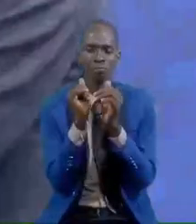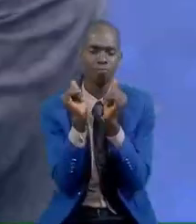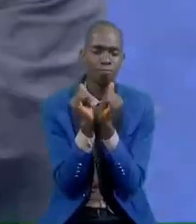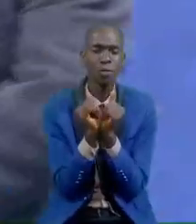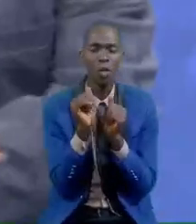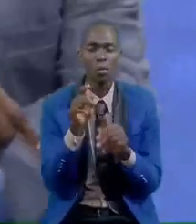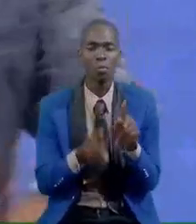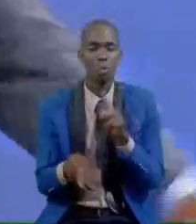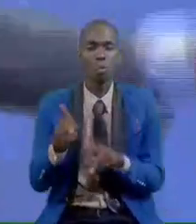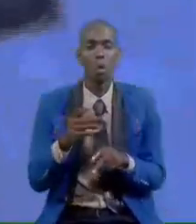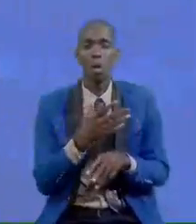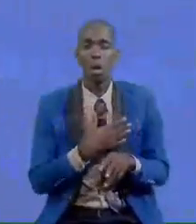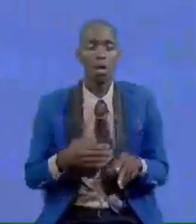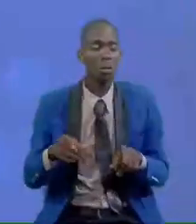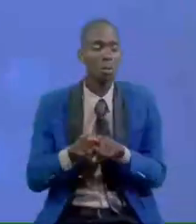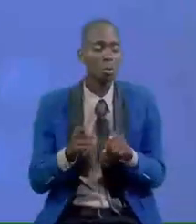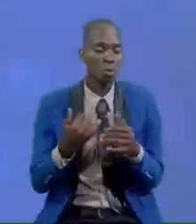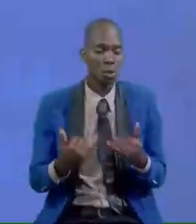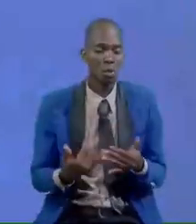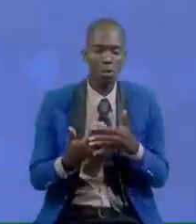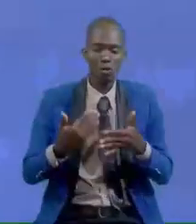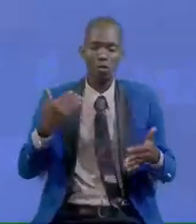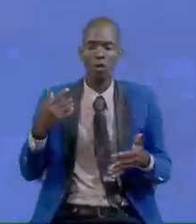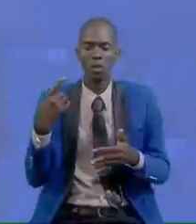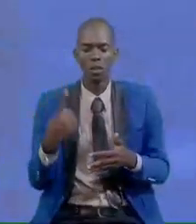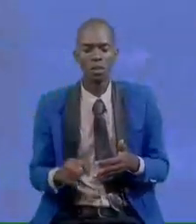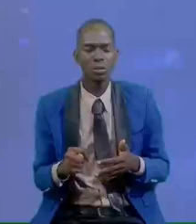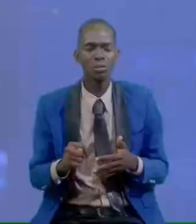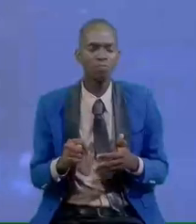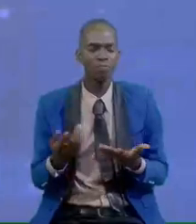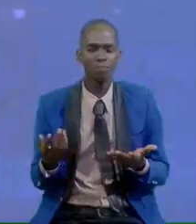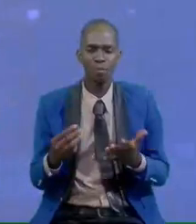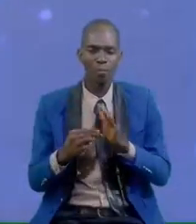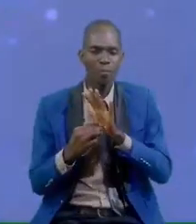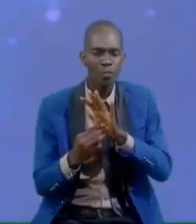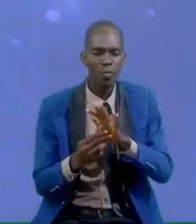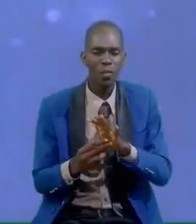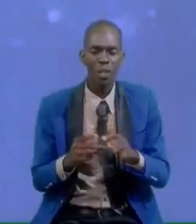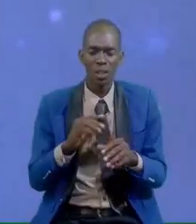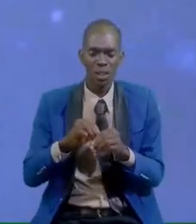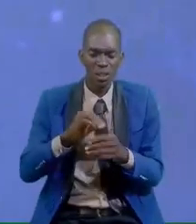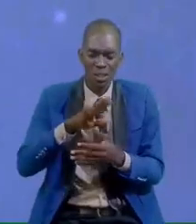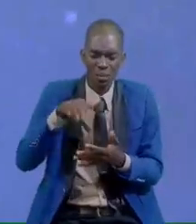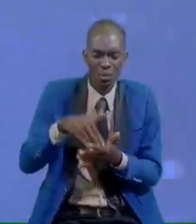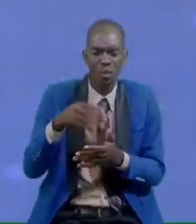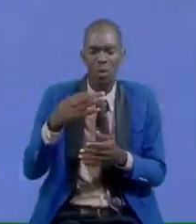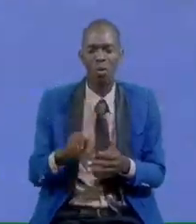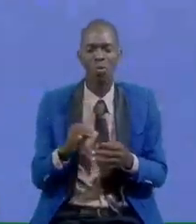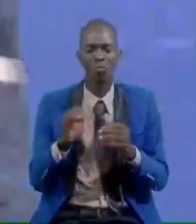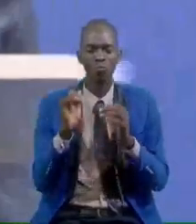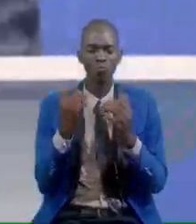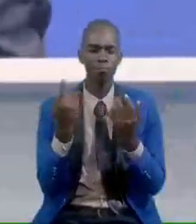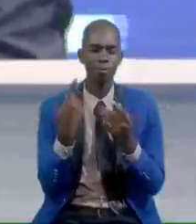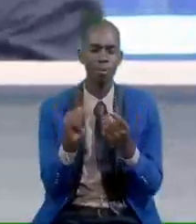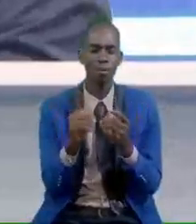aujourd'hui. Même avant la manifestation, je loue Dieu. Au milieu de la manifestation, il y a eu un tremblement de terre.